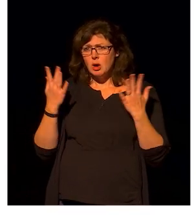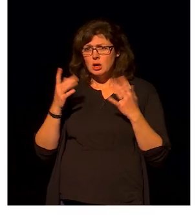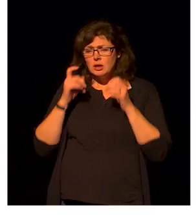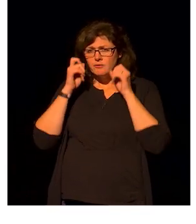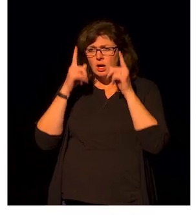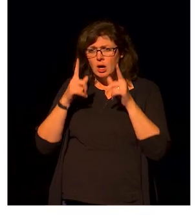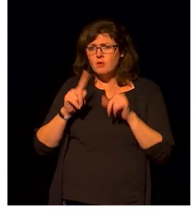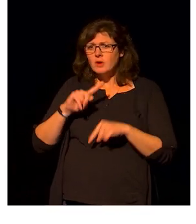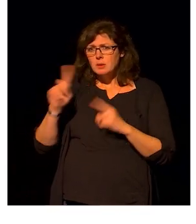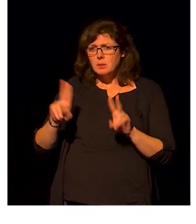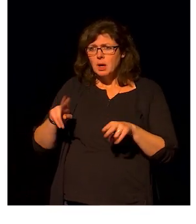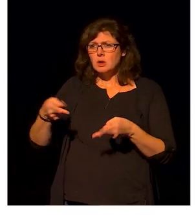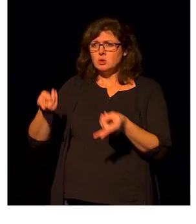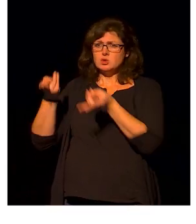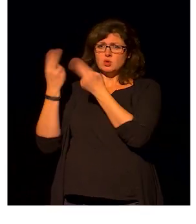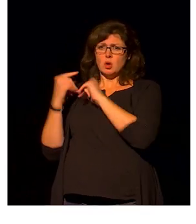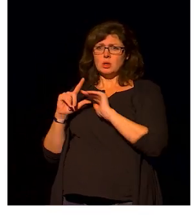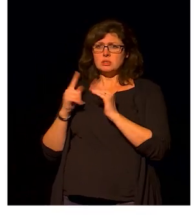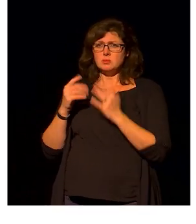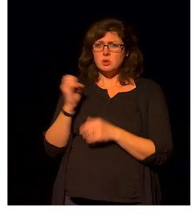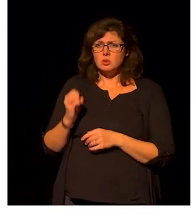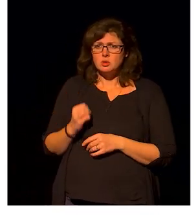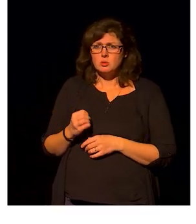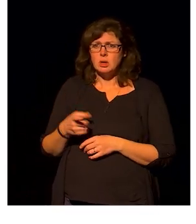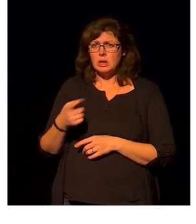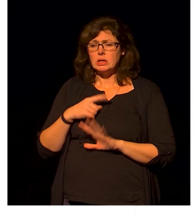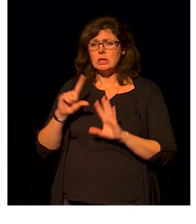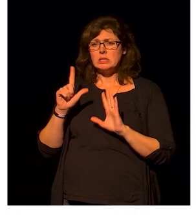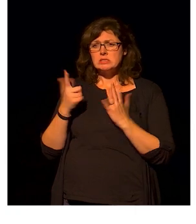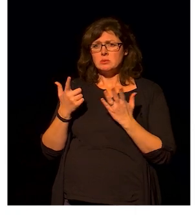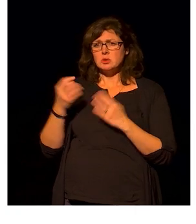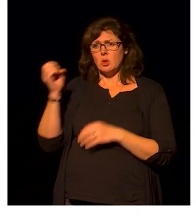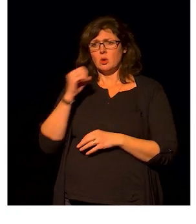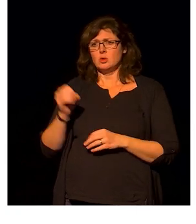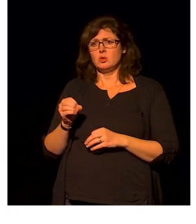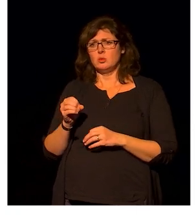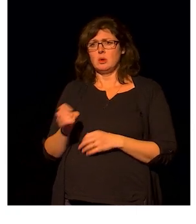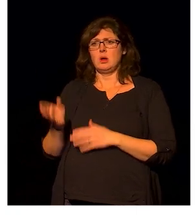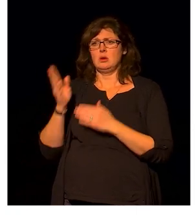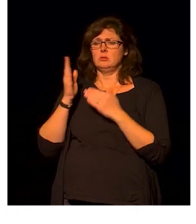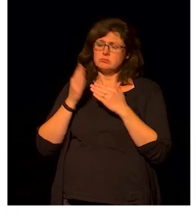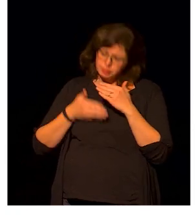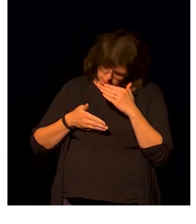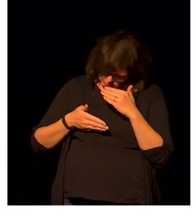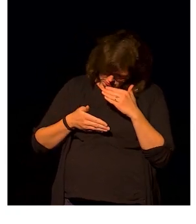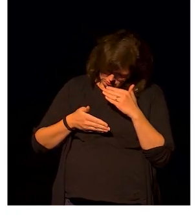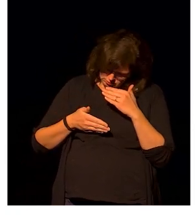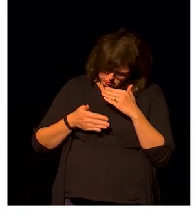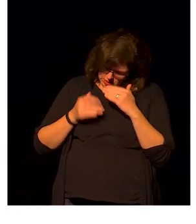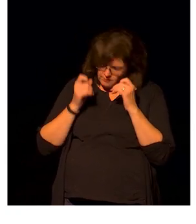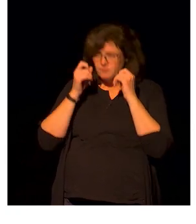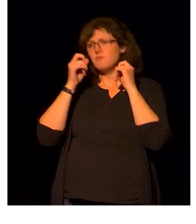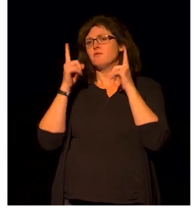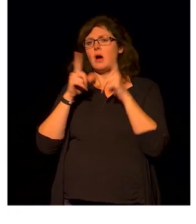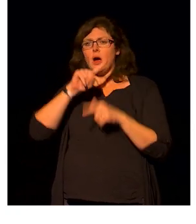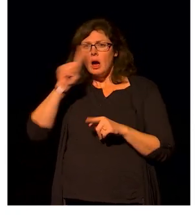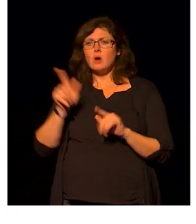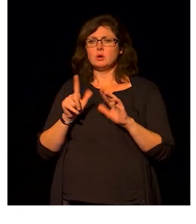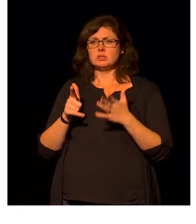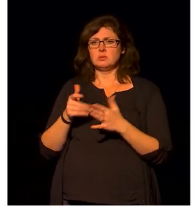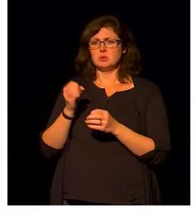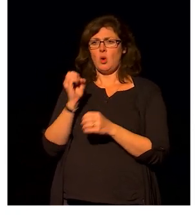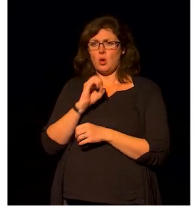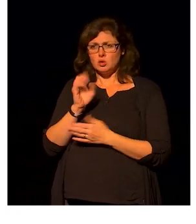auf. Ich gehe am 7. Oktober schlafen und wache am 7. Oktober auf. Und hier ist es